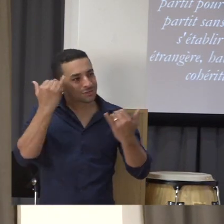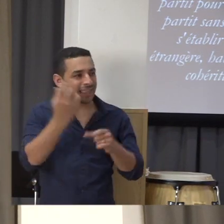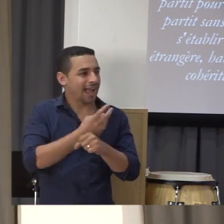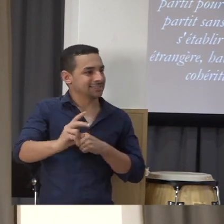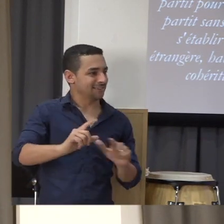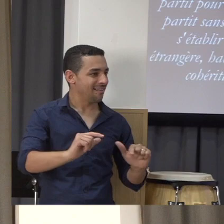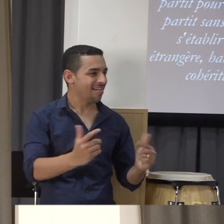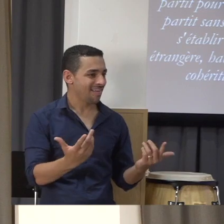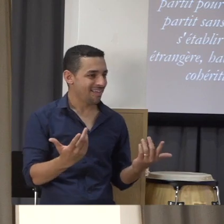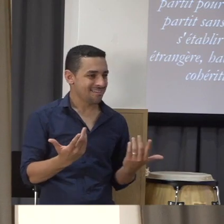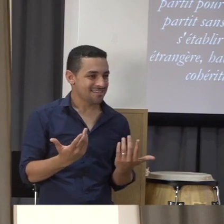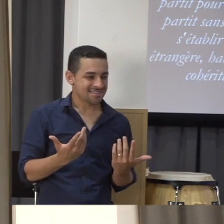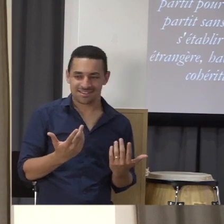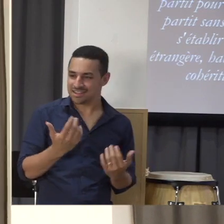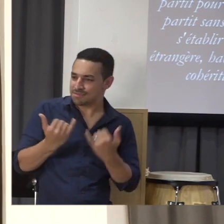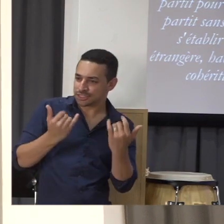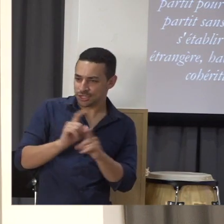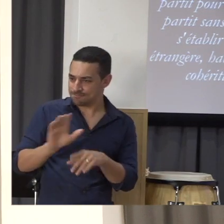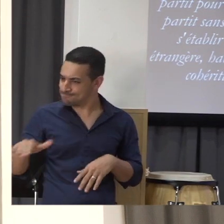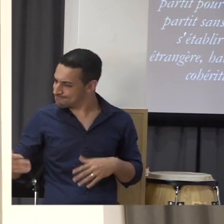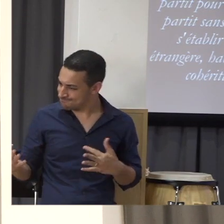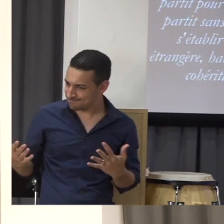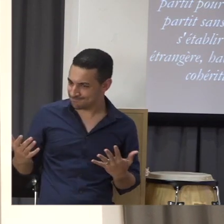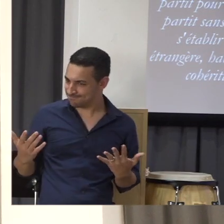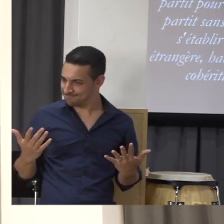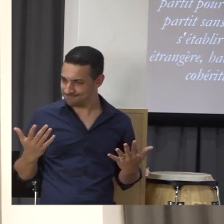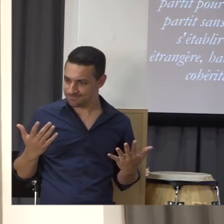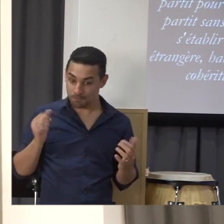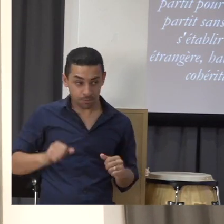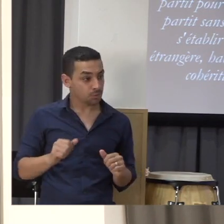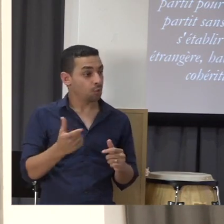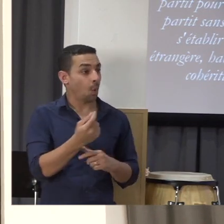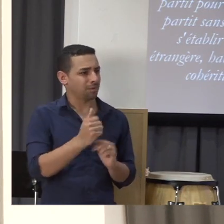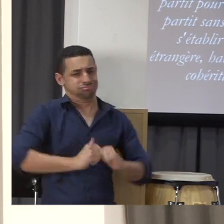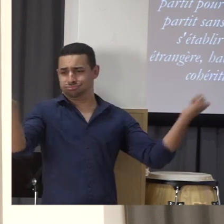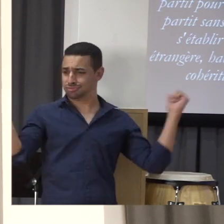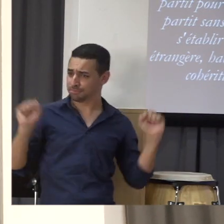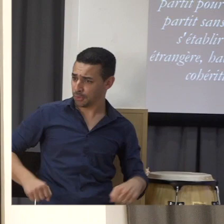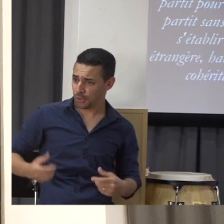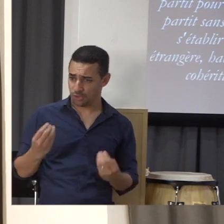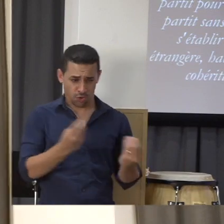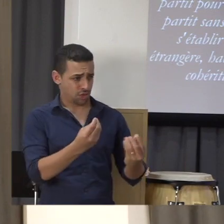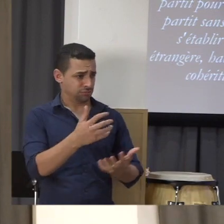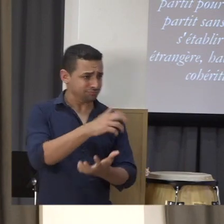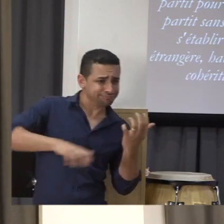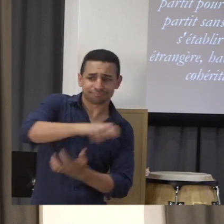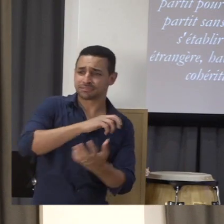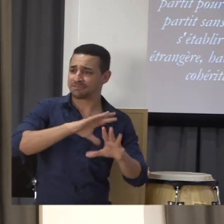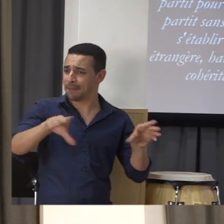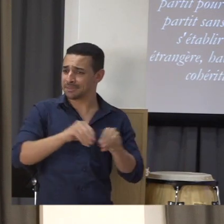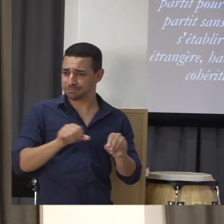prenait de faire voler en éclats son couple, de détruire la structure